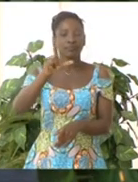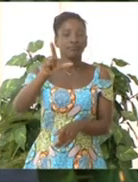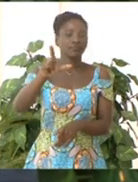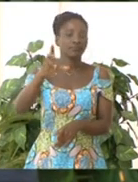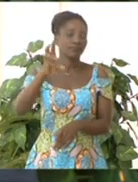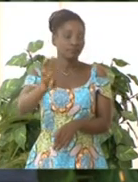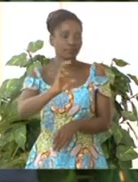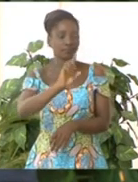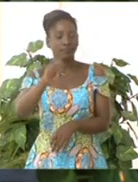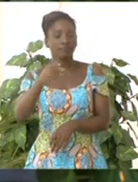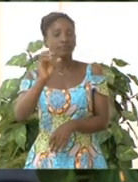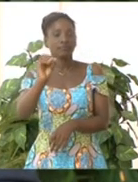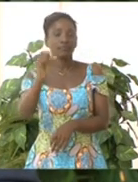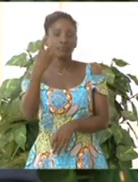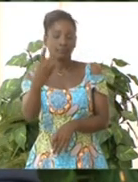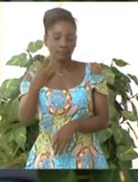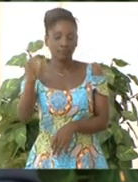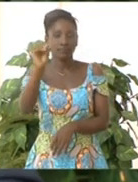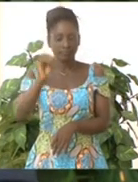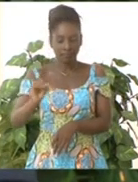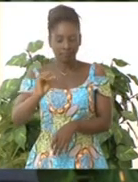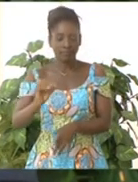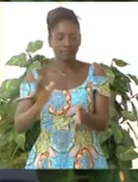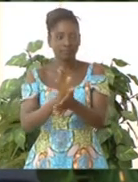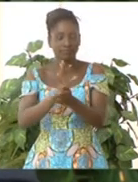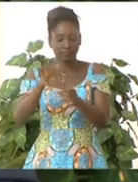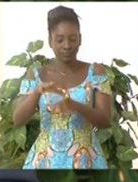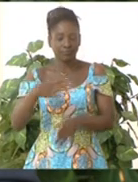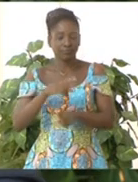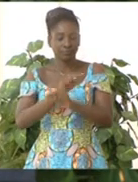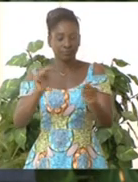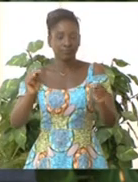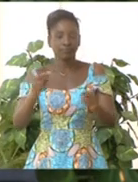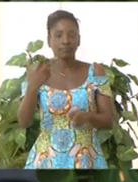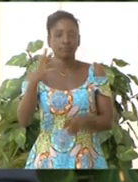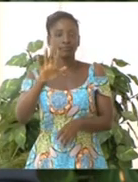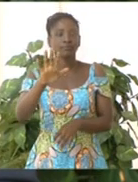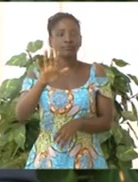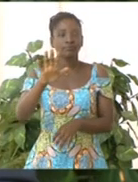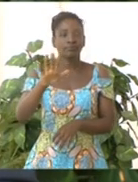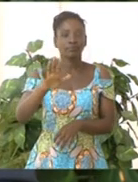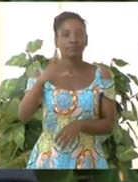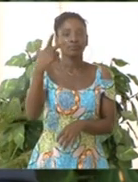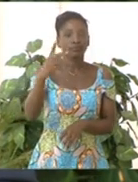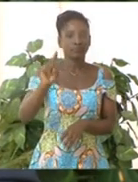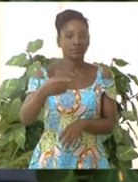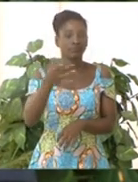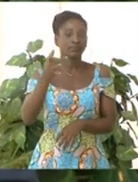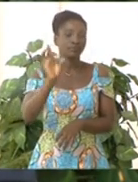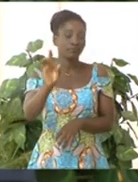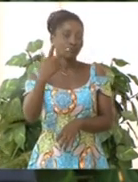cent bulletins nuls français soit 3,81